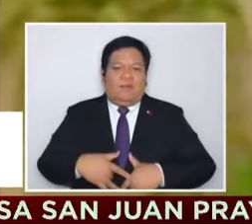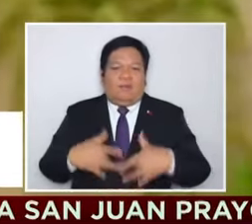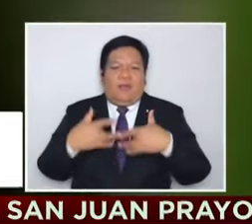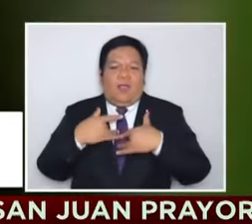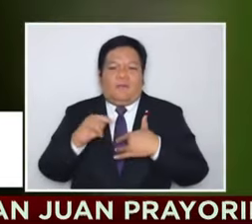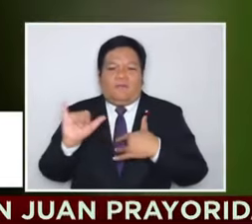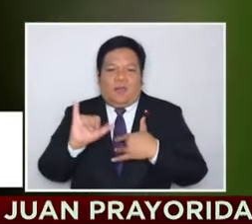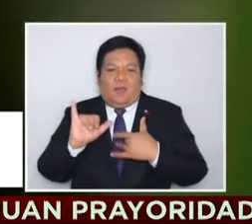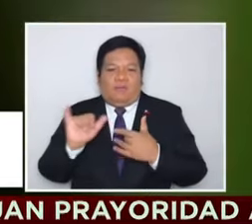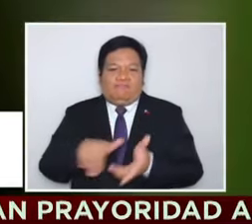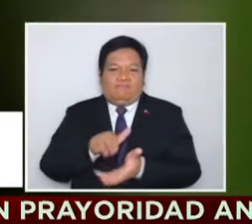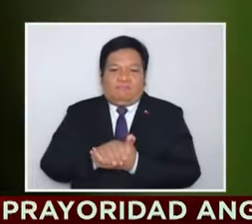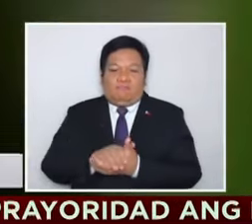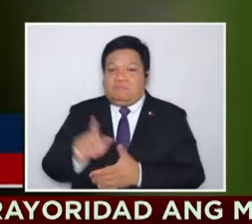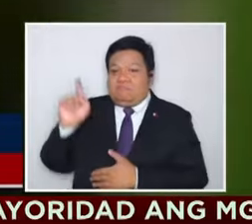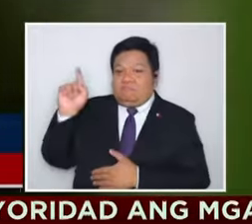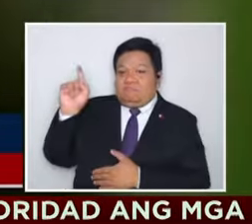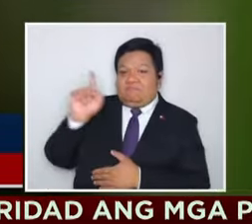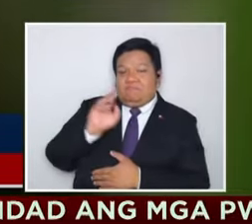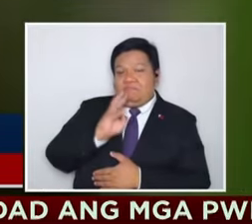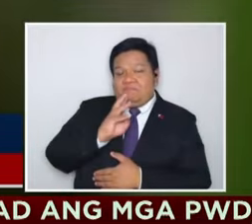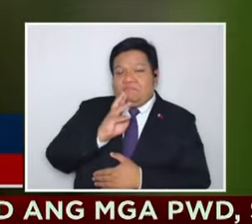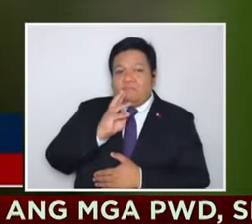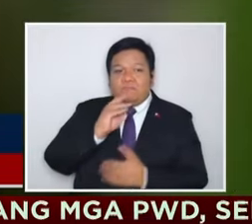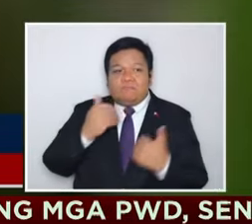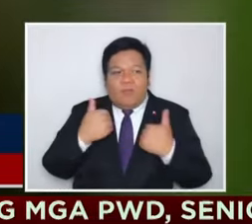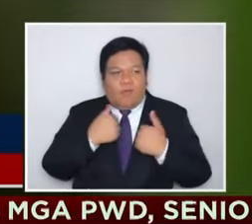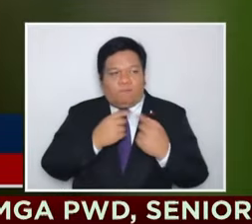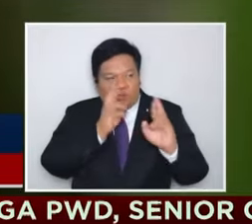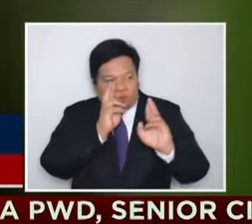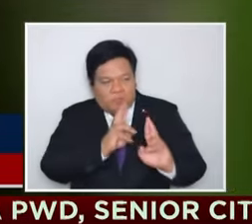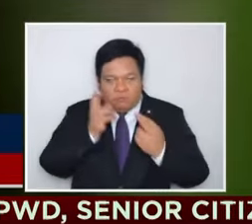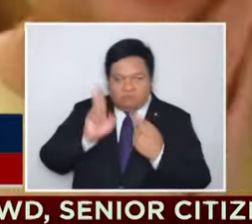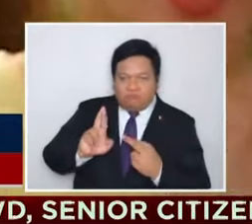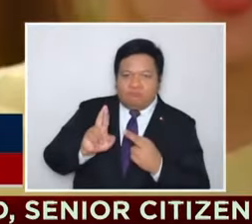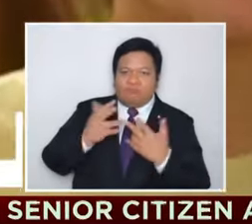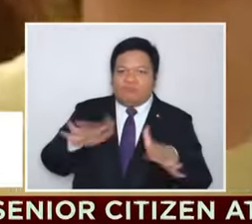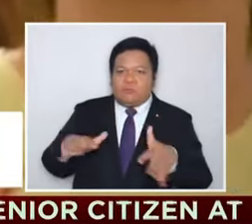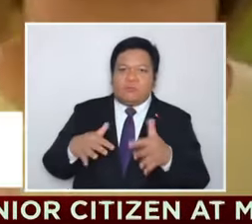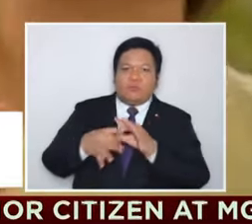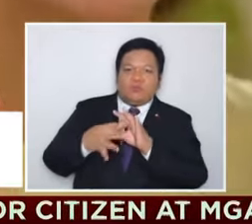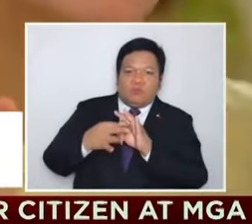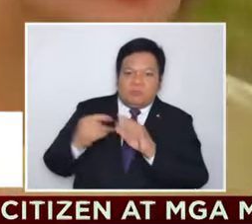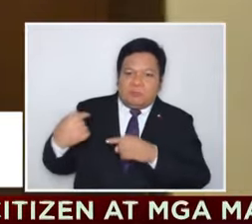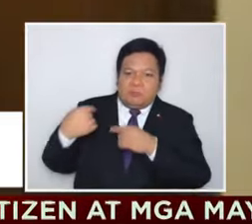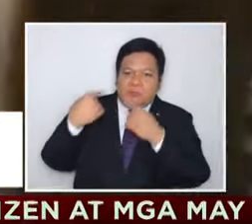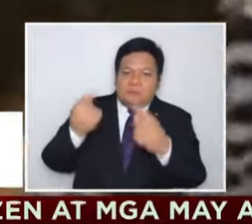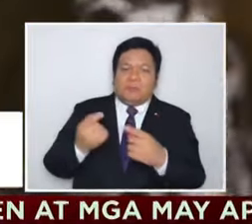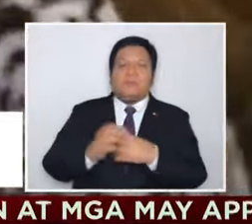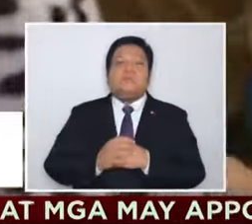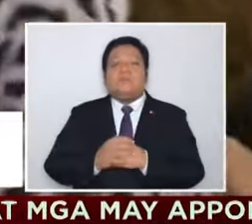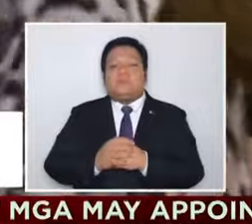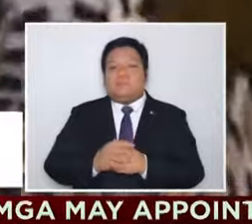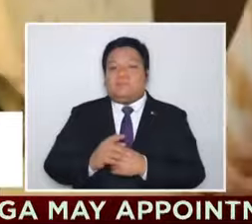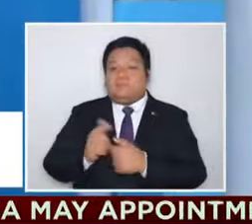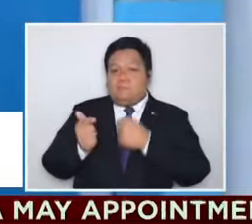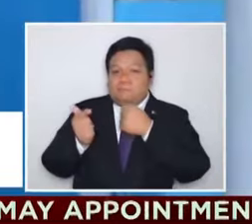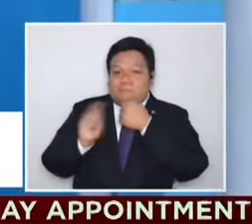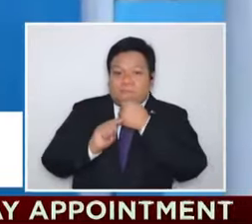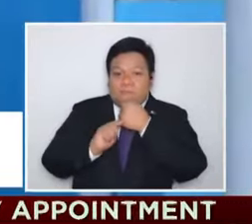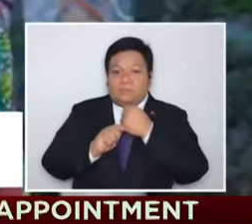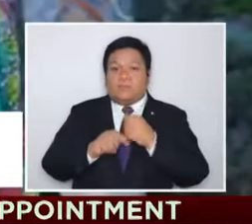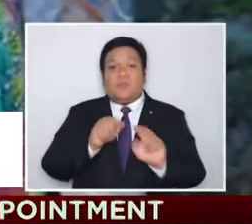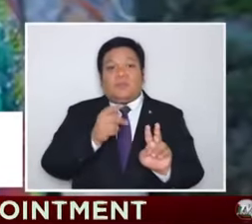rapport nandun, yung friendship, yung respect sa isa't isa, hindi nawala. Pero higit na pinagpapasalamat ng mga bida